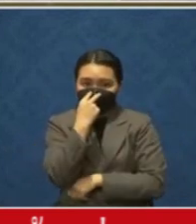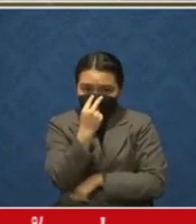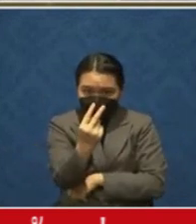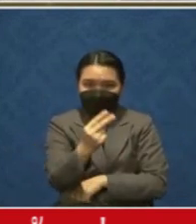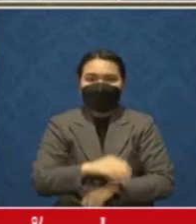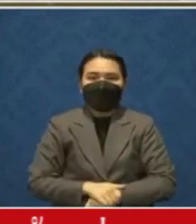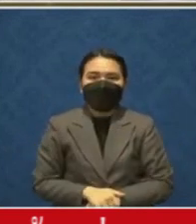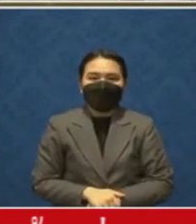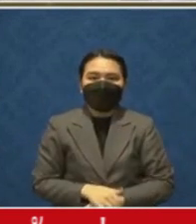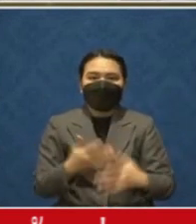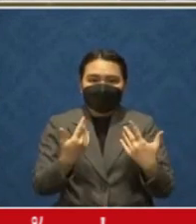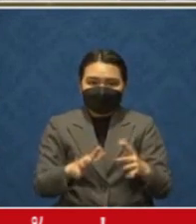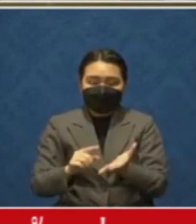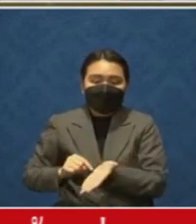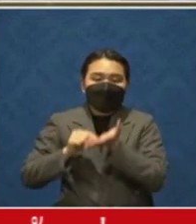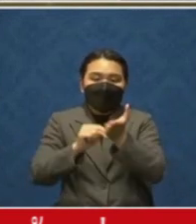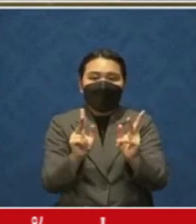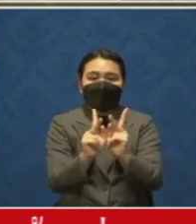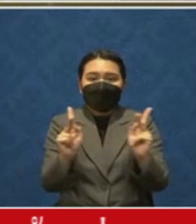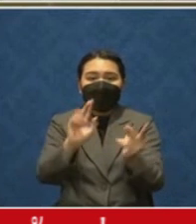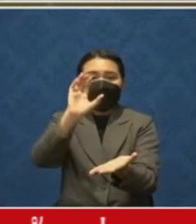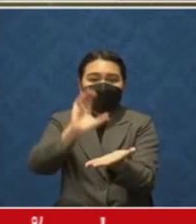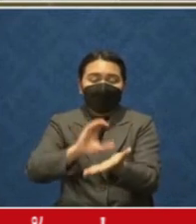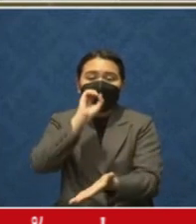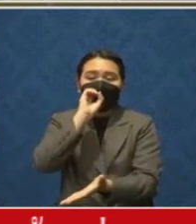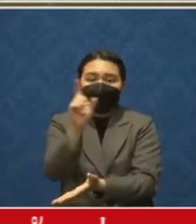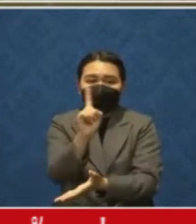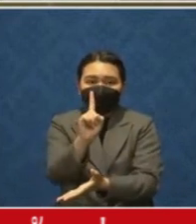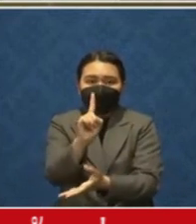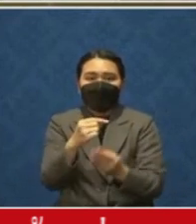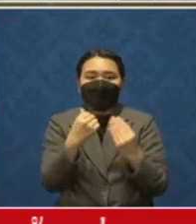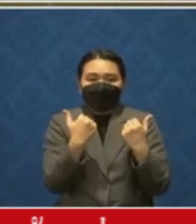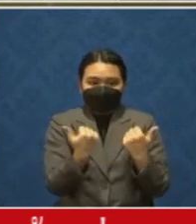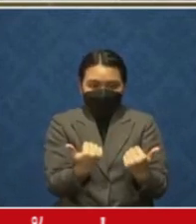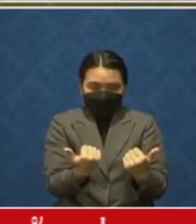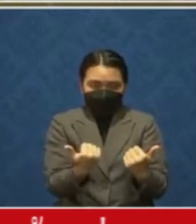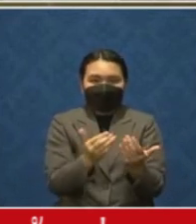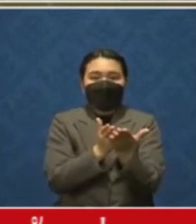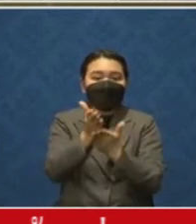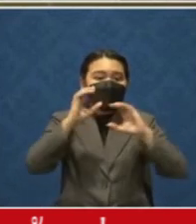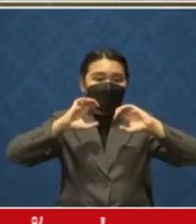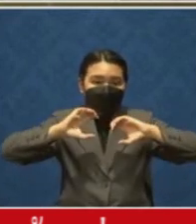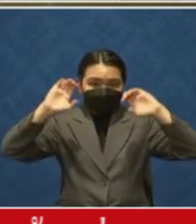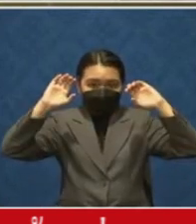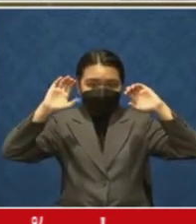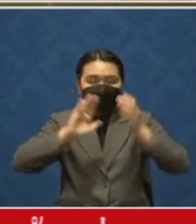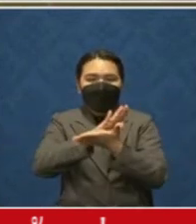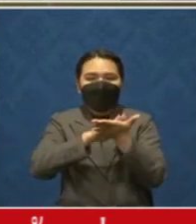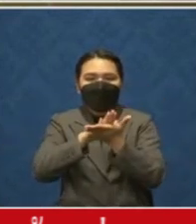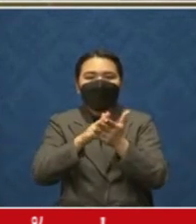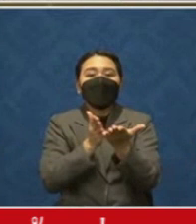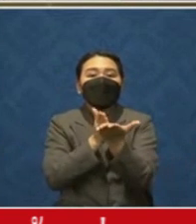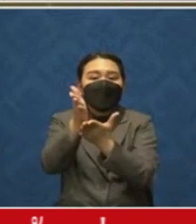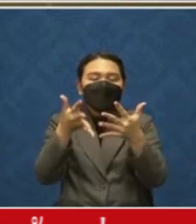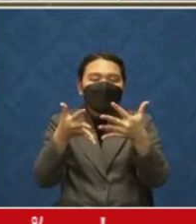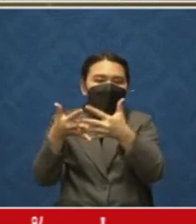ศเนี่ยได้นำเสนอต่อคณะกรรมการงบประมาณครับบอกว่าสถานภาพและความก้าวหน้าฝ่ายรัฐฝ่าย